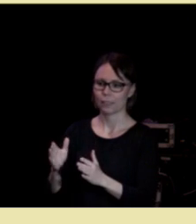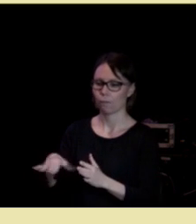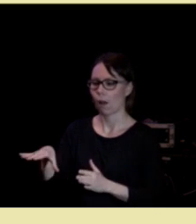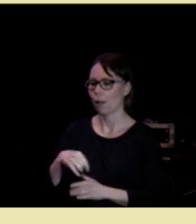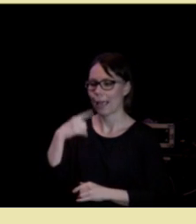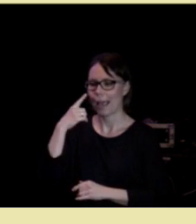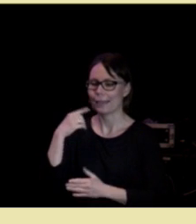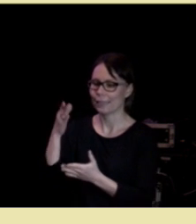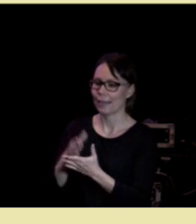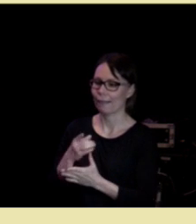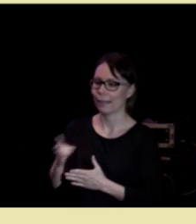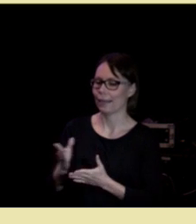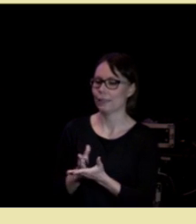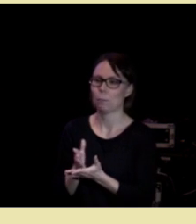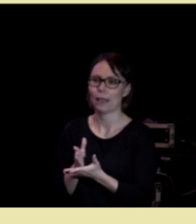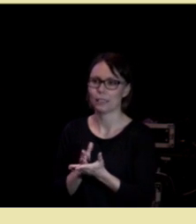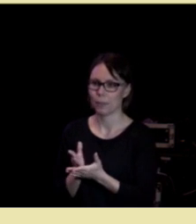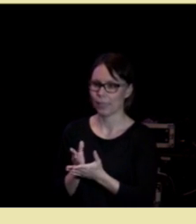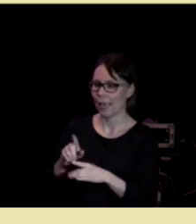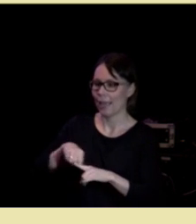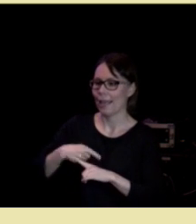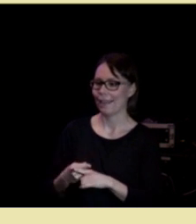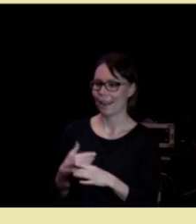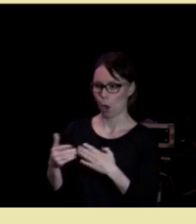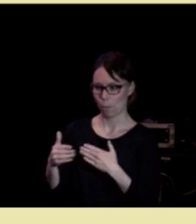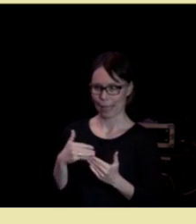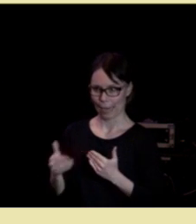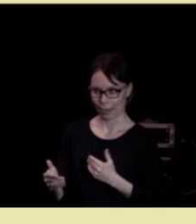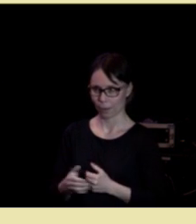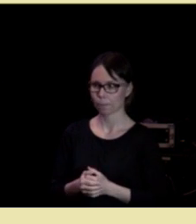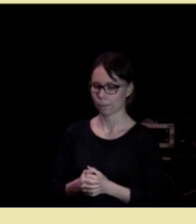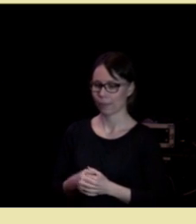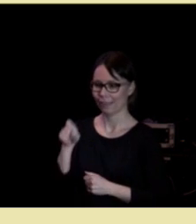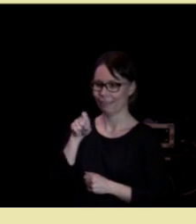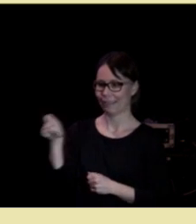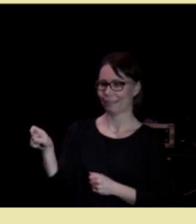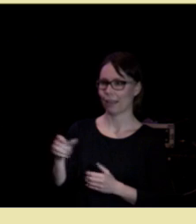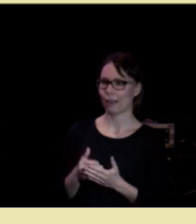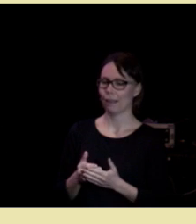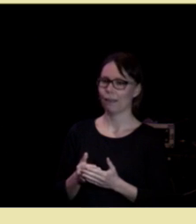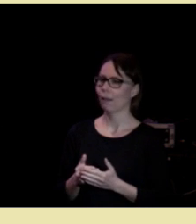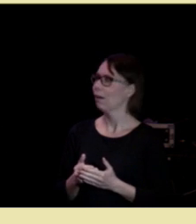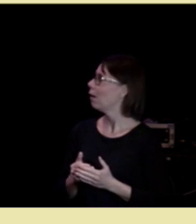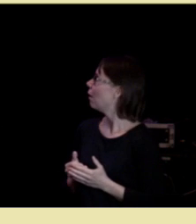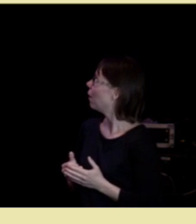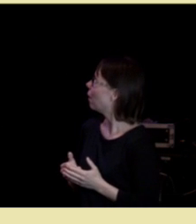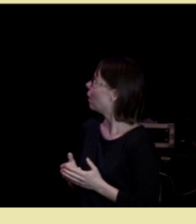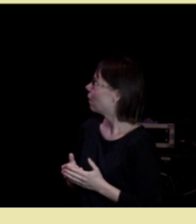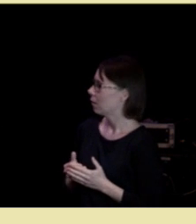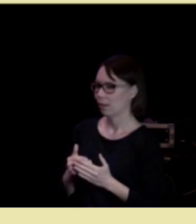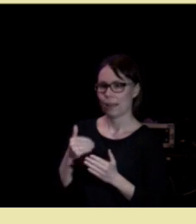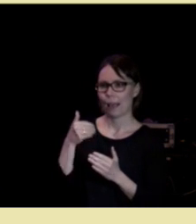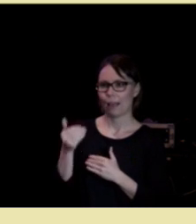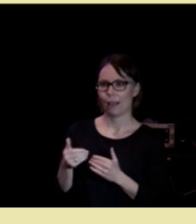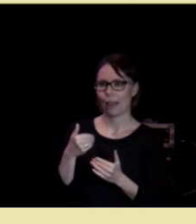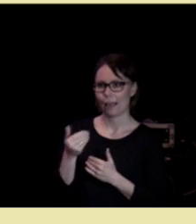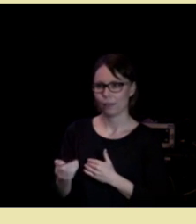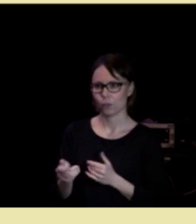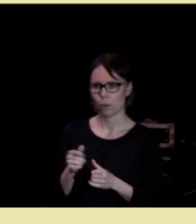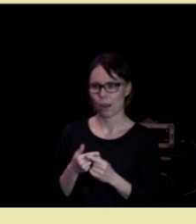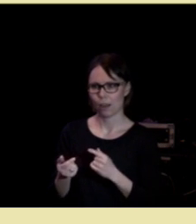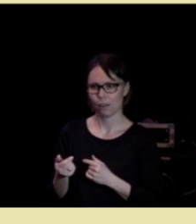eldres rett til spesifikk rehabilitering. Det hadde titlen «Etterstupa» eller «Folkhelsomål».